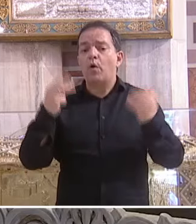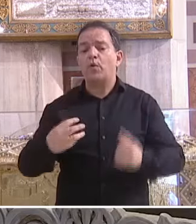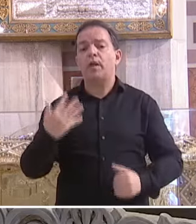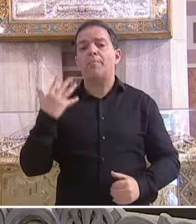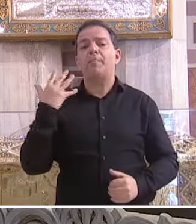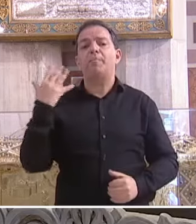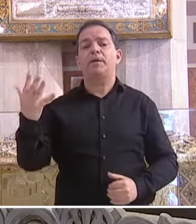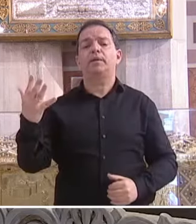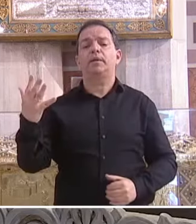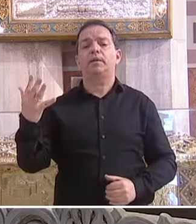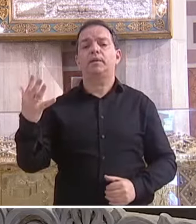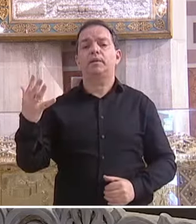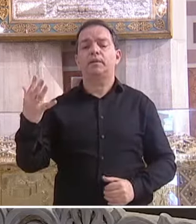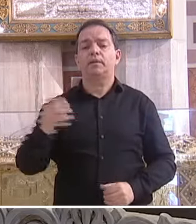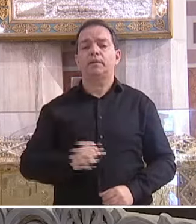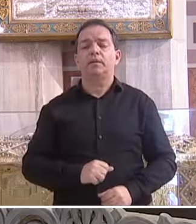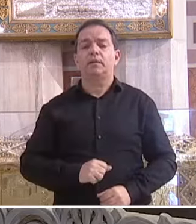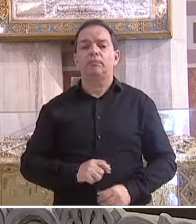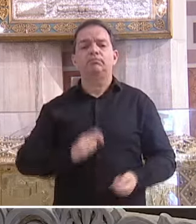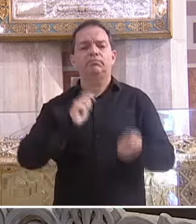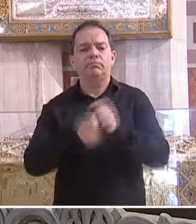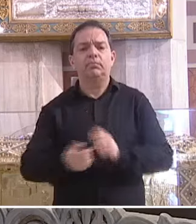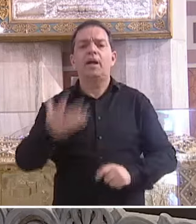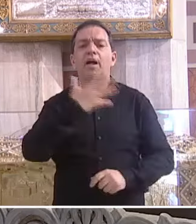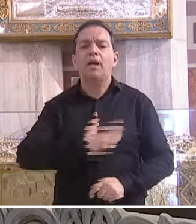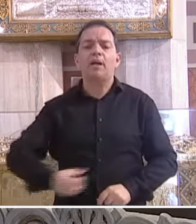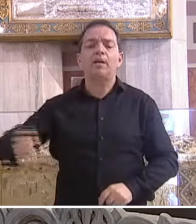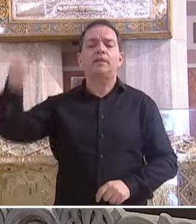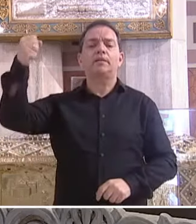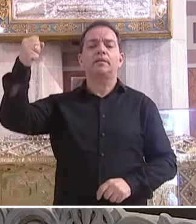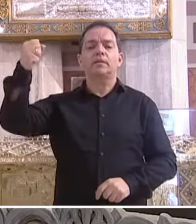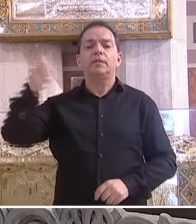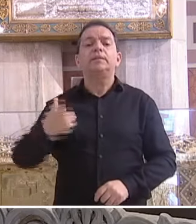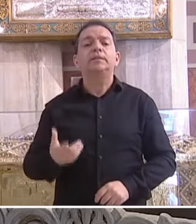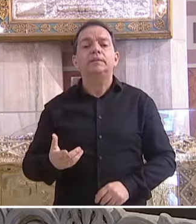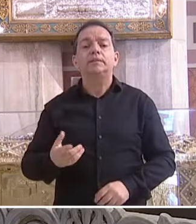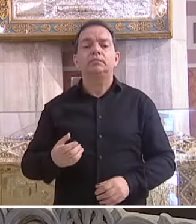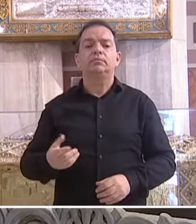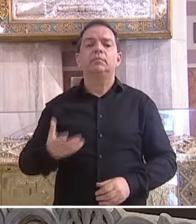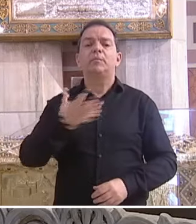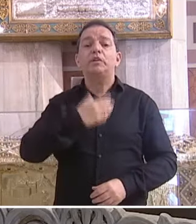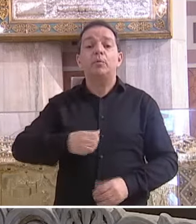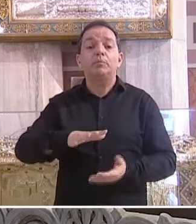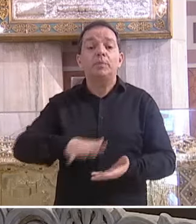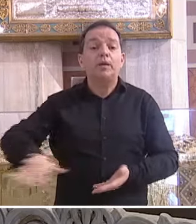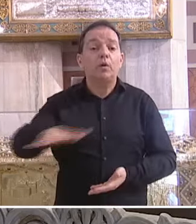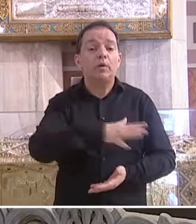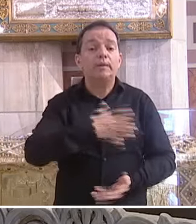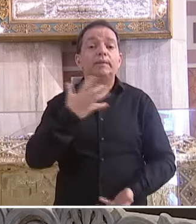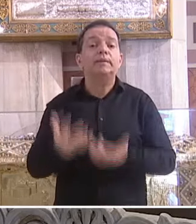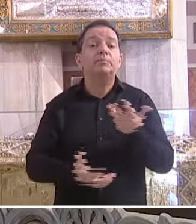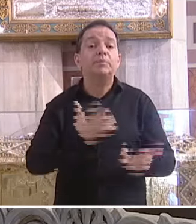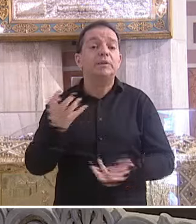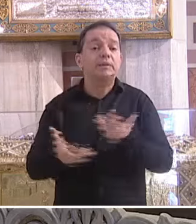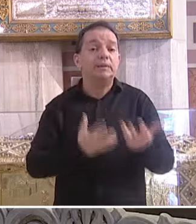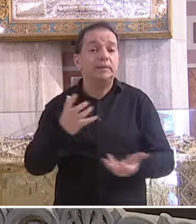1785 αναδεικνύεται Μητροπολίτης Σμύρνης. Εκεί, στην